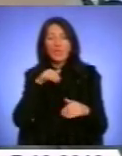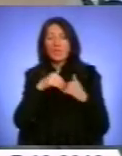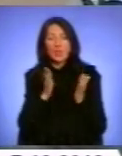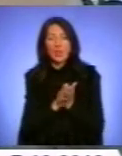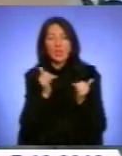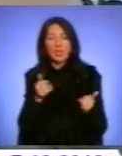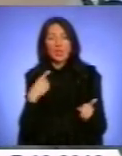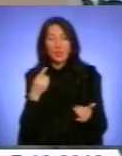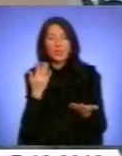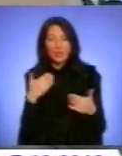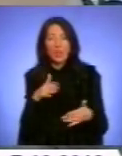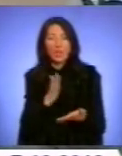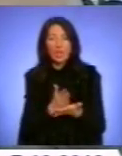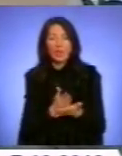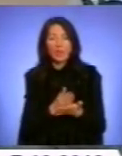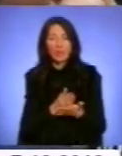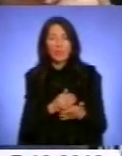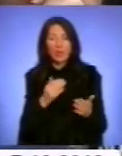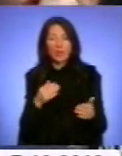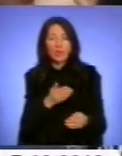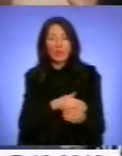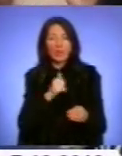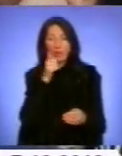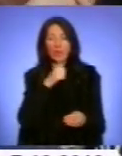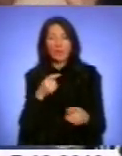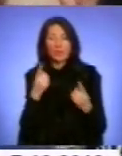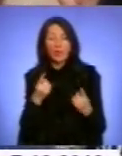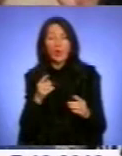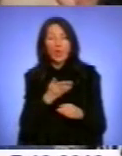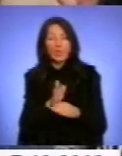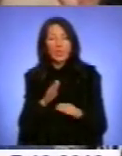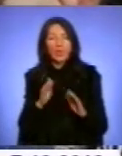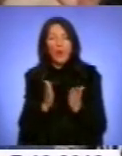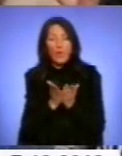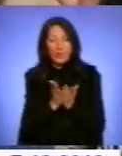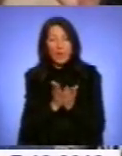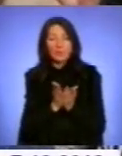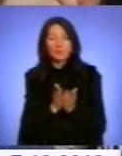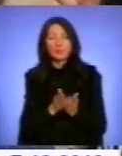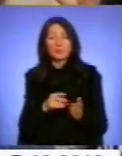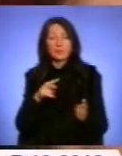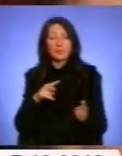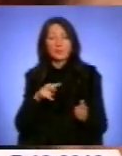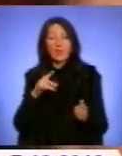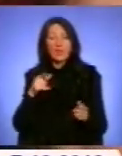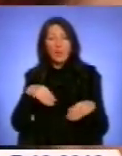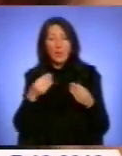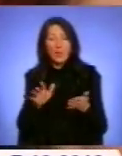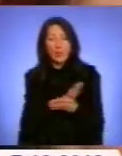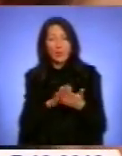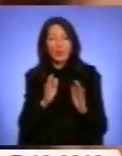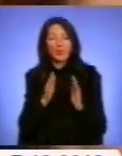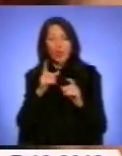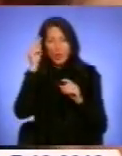в області вже простежується. Останні роки значну частину видань Всеукраїнська екологічна ліга передала безкоштовно школам, вищим